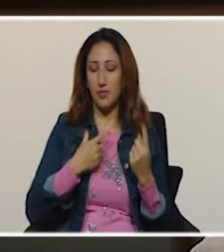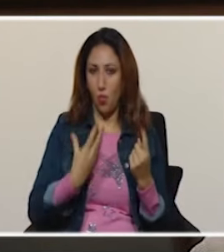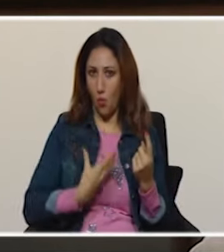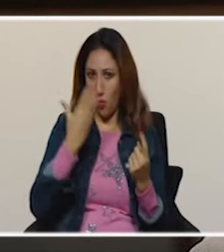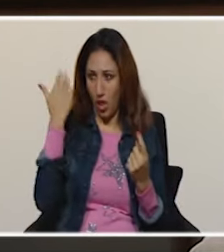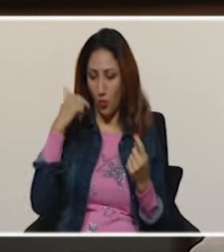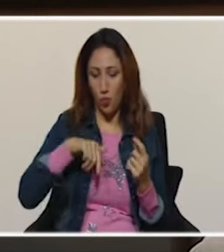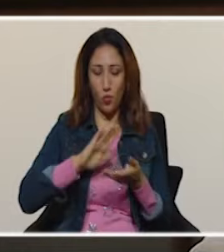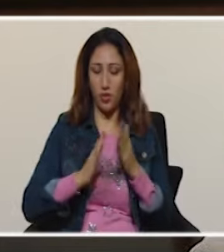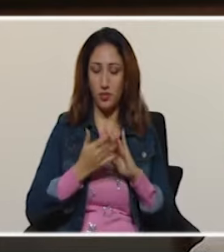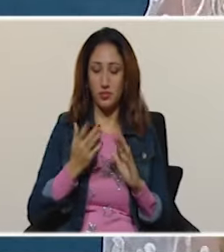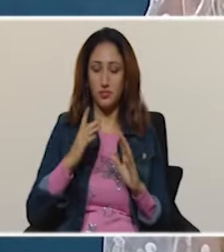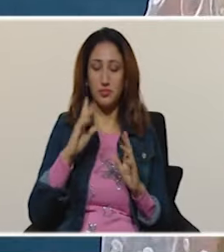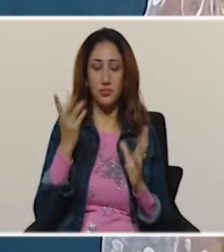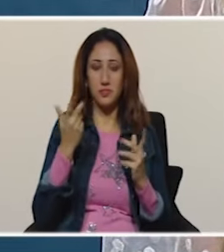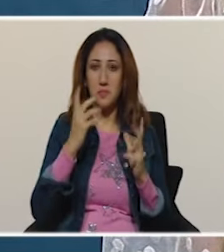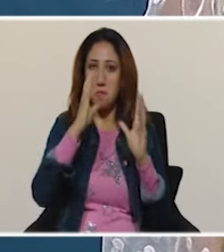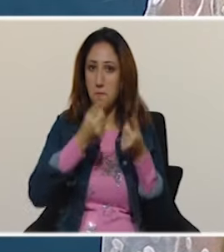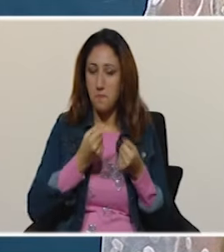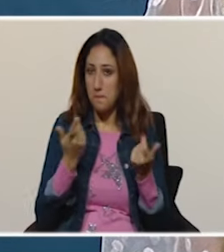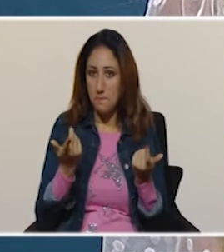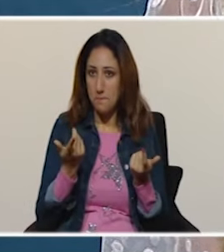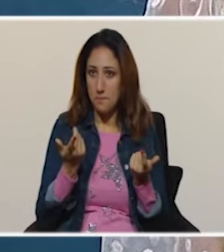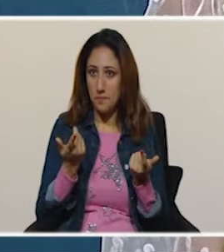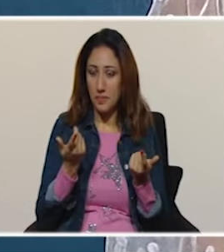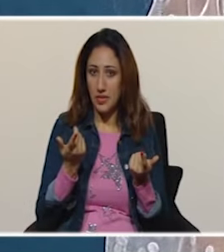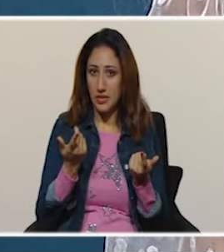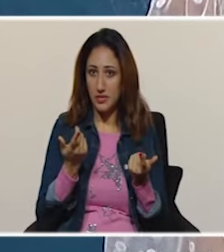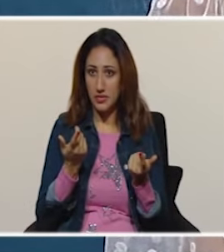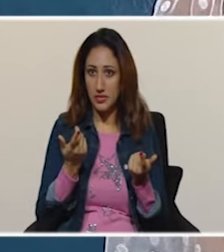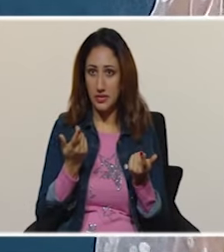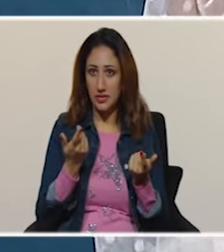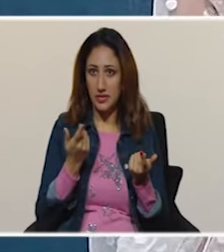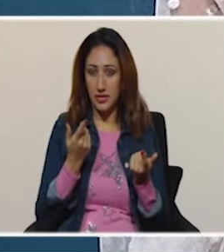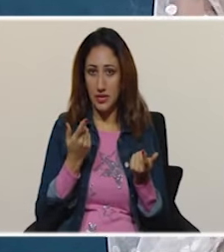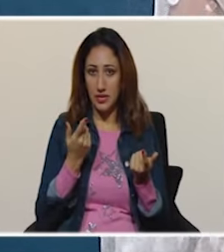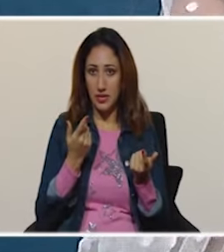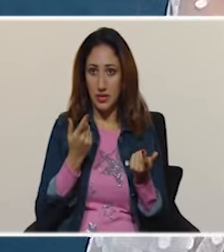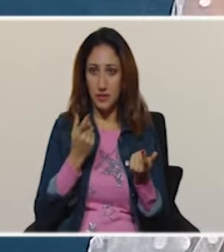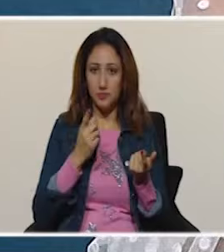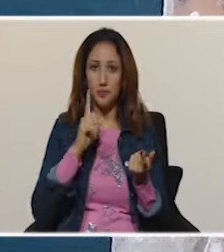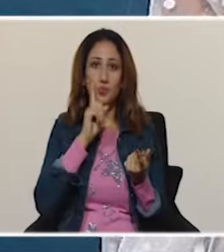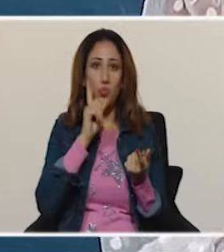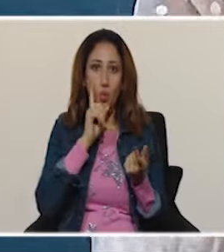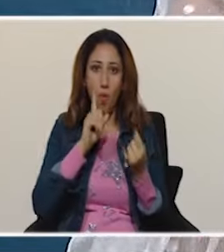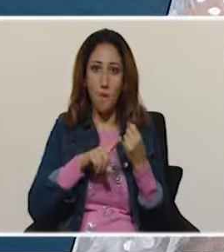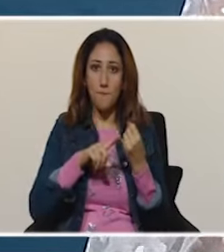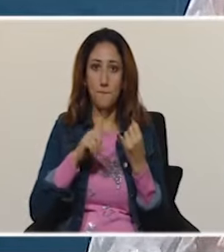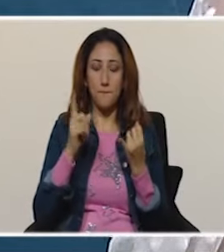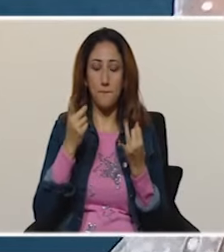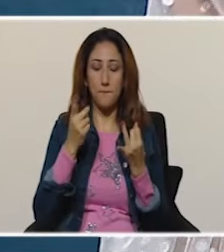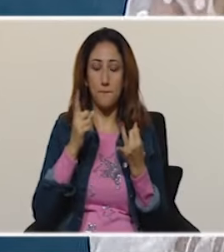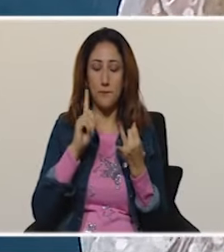بيعرف يحتوي الثاني؟ انا. انت؟ انا بحس الست هي ام وزوجه وحبيبه